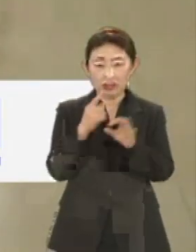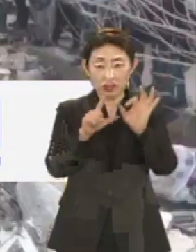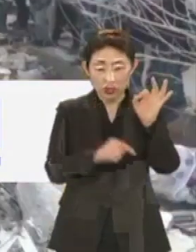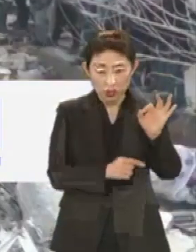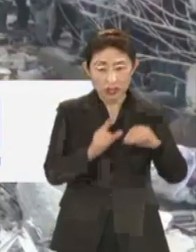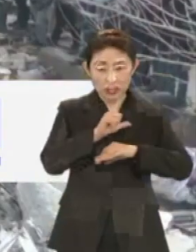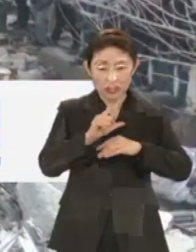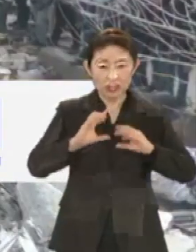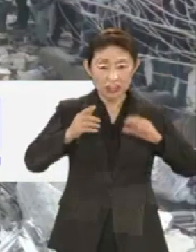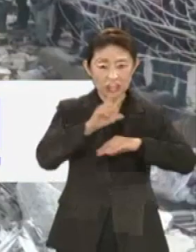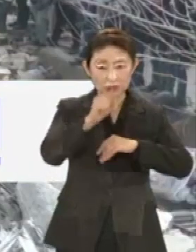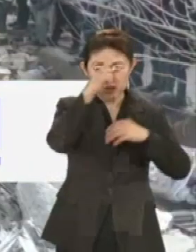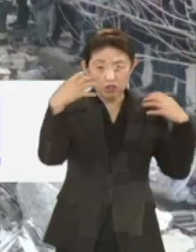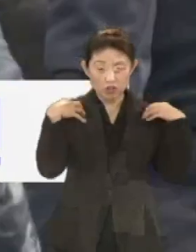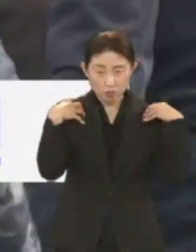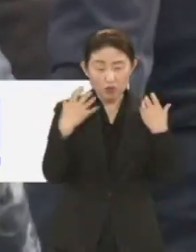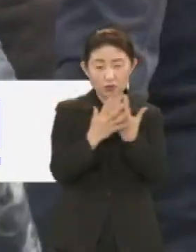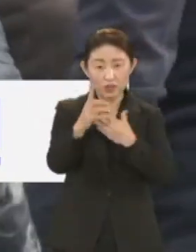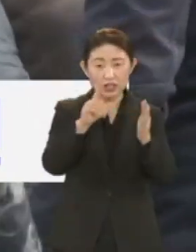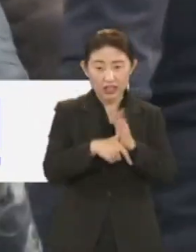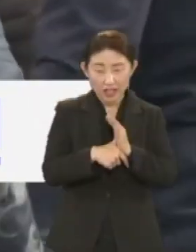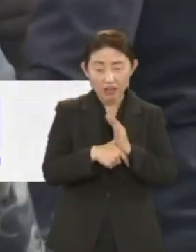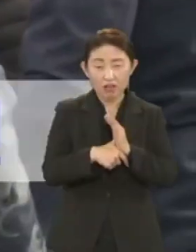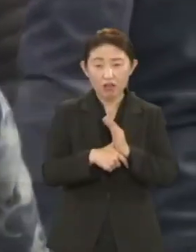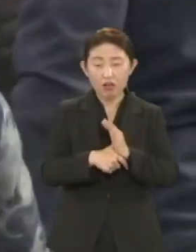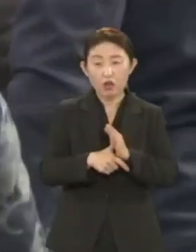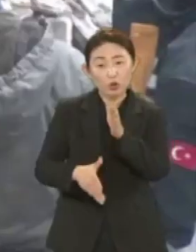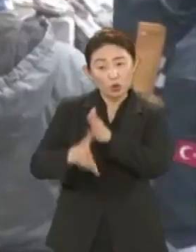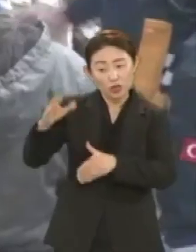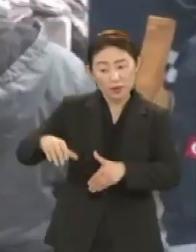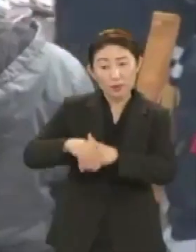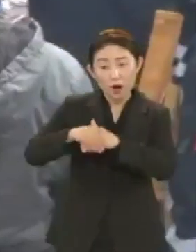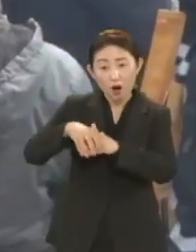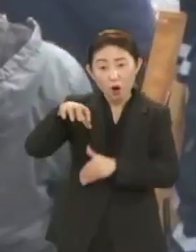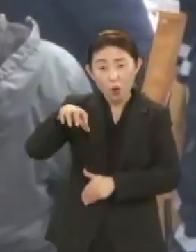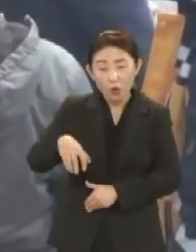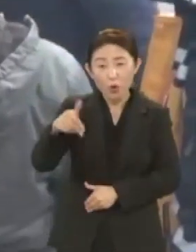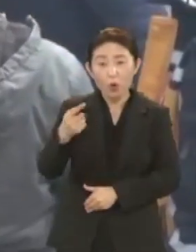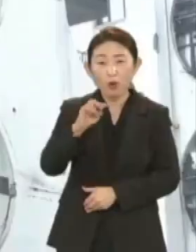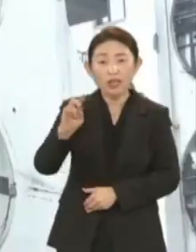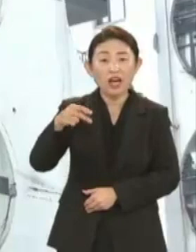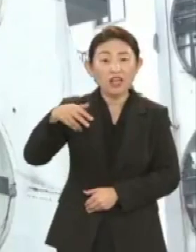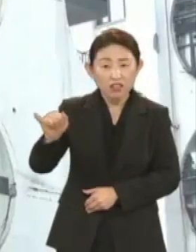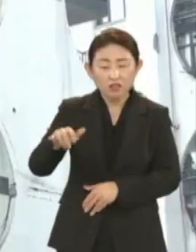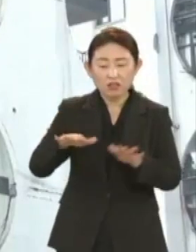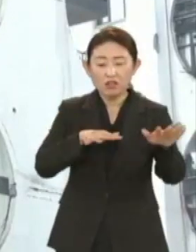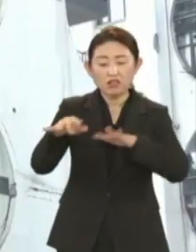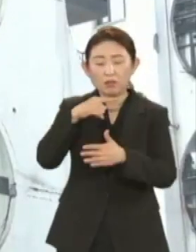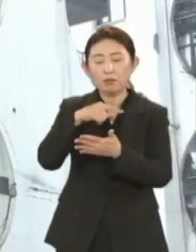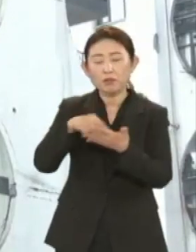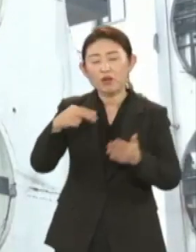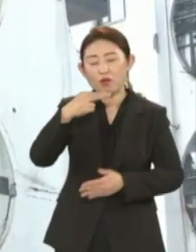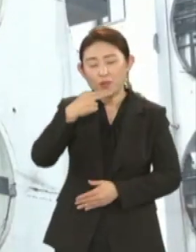10월 uclg 총회 기간 대전시와 우호협력도시 협약을 맺은 트리키의 코니아 씨는 다행히 이번